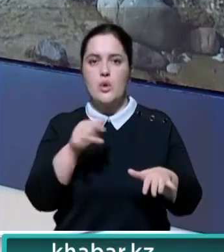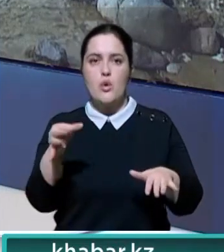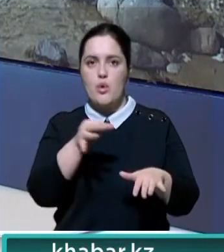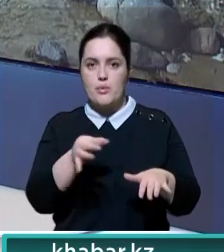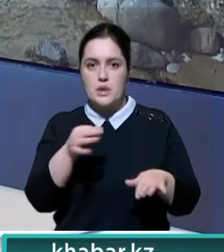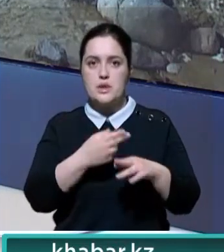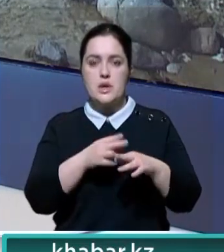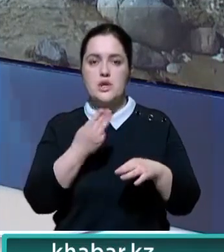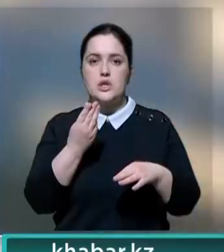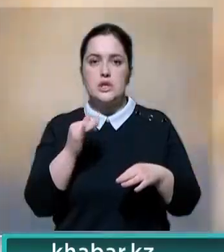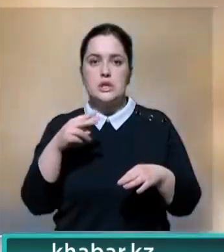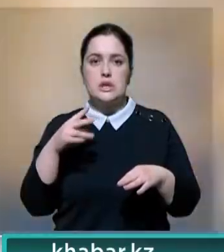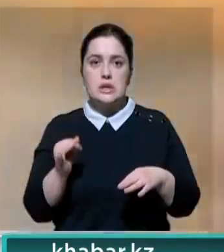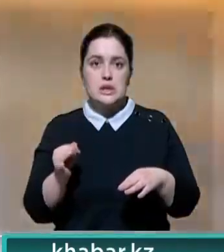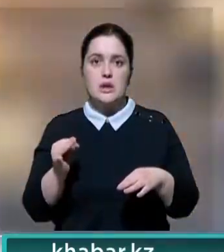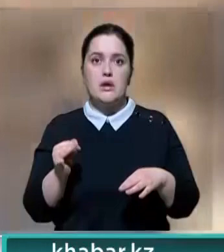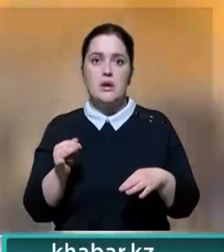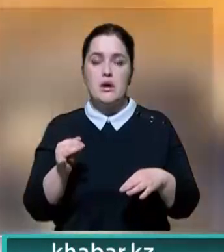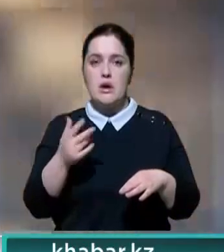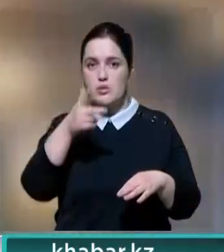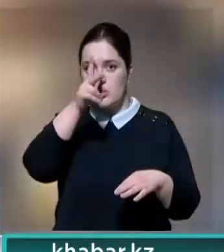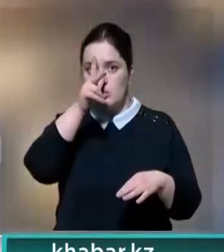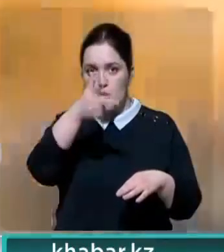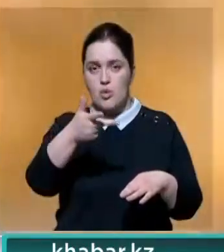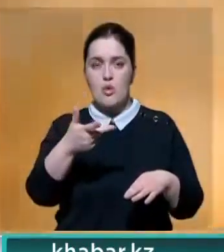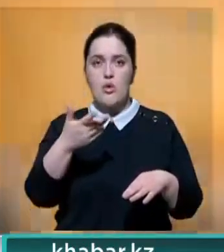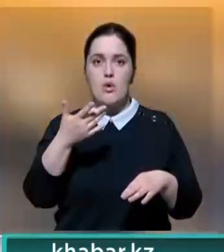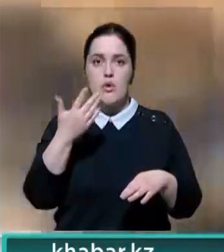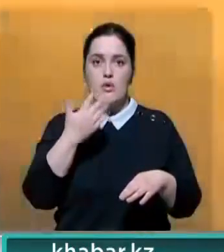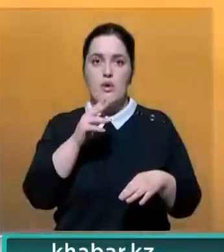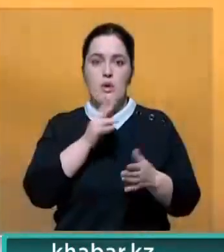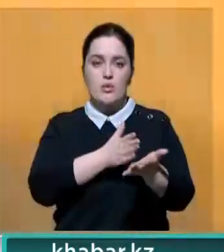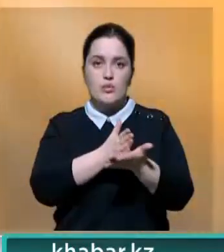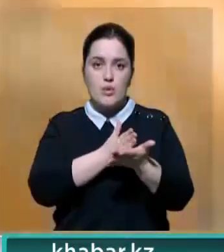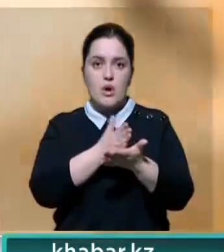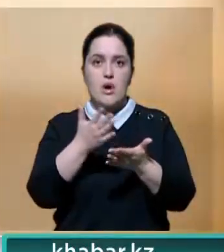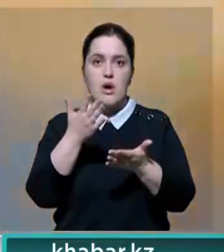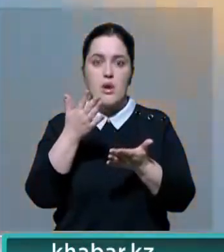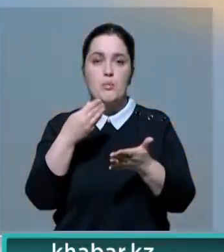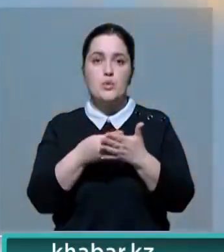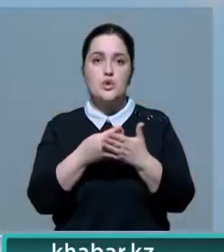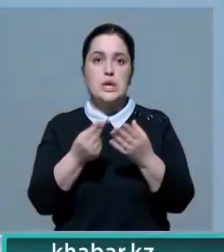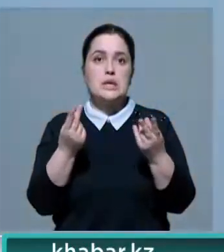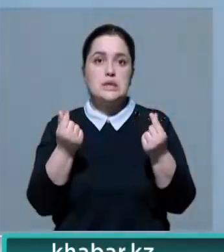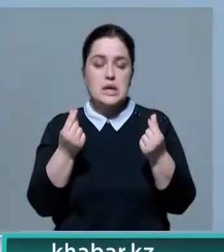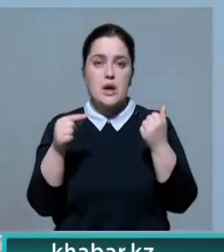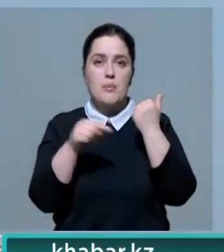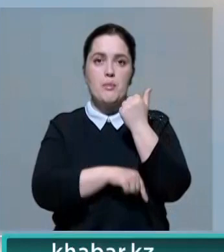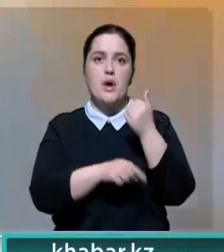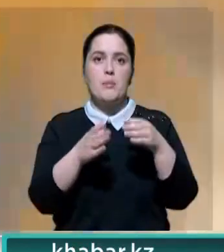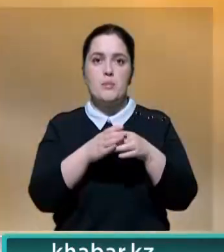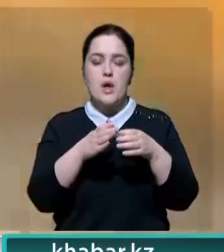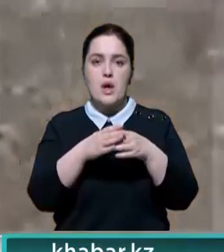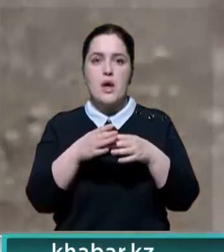гидросооружения в поселке шили не прослужила и трех лет с момента ввода напомню почти половину бюджетных денег похитили подрядчики